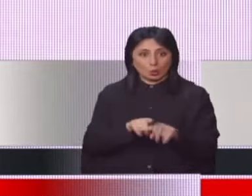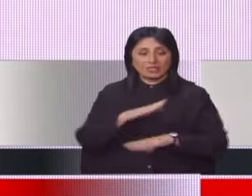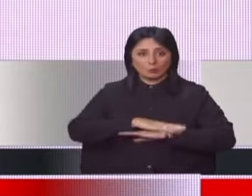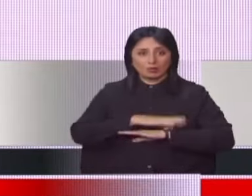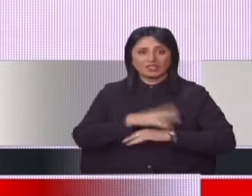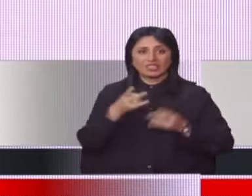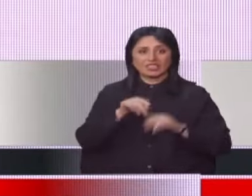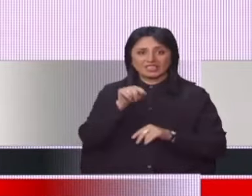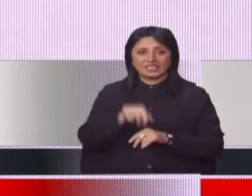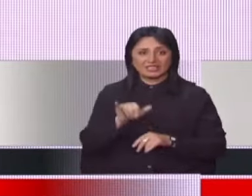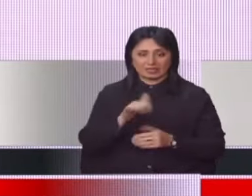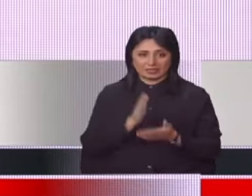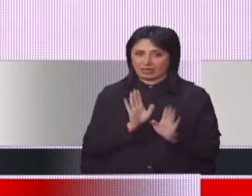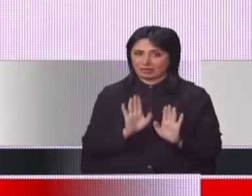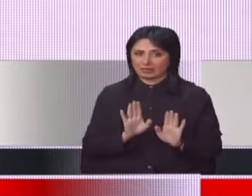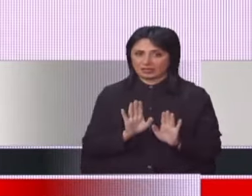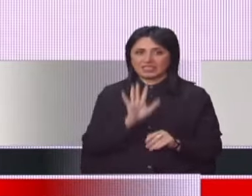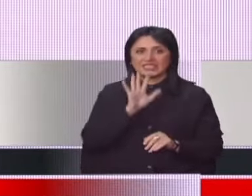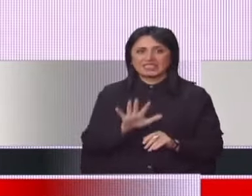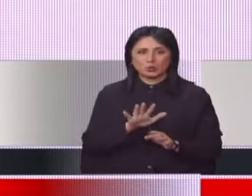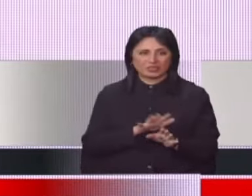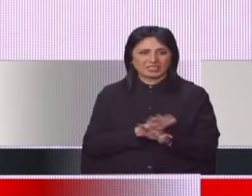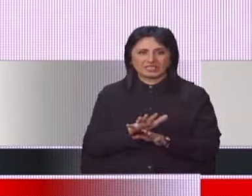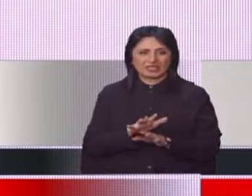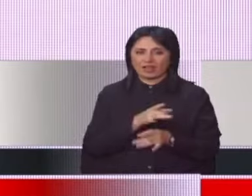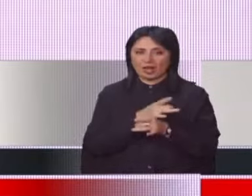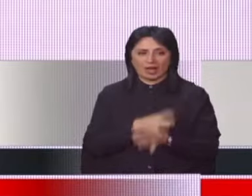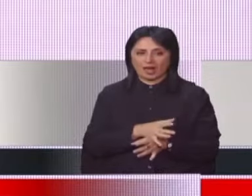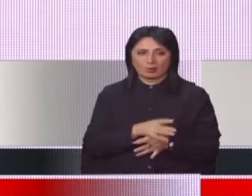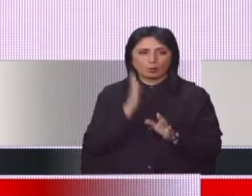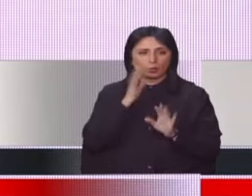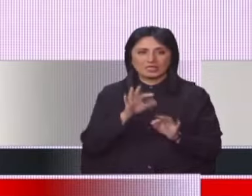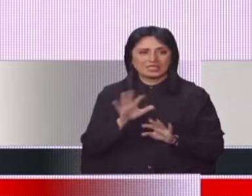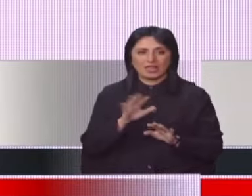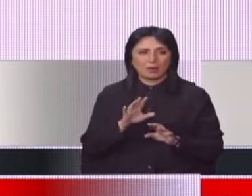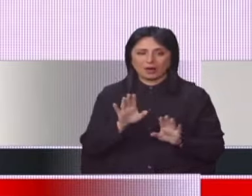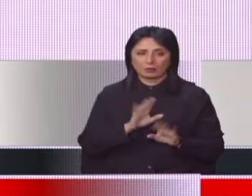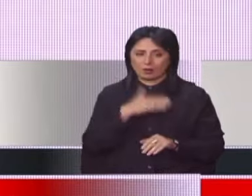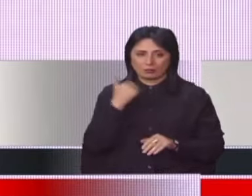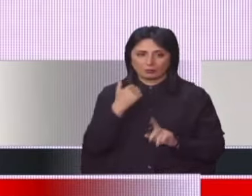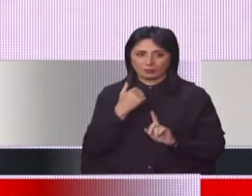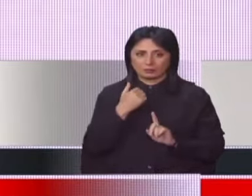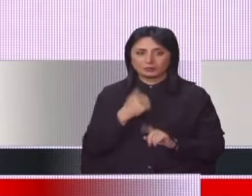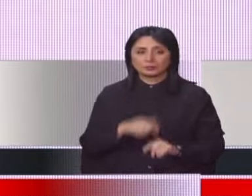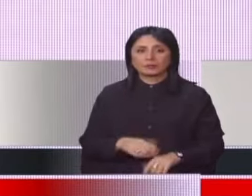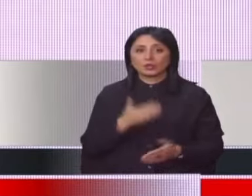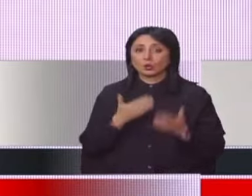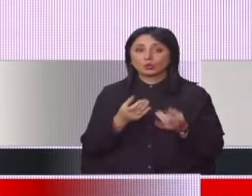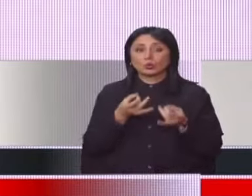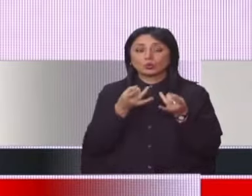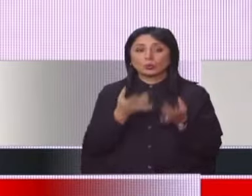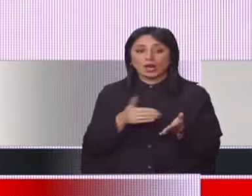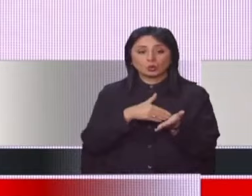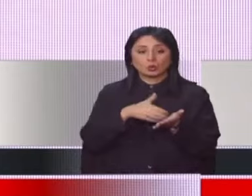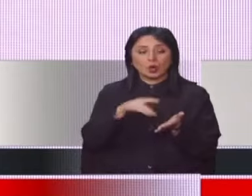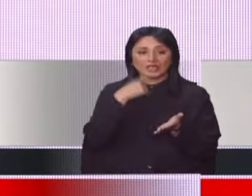მოიქცევით და არჩევით იქ სადაც ხართ, ანუ სიძულვილი ცავსე ღარიბ და უსამართო წესების ქონე ქვეყანაში. რამ თუ უბრალოდ